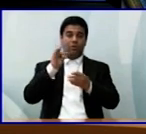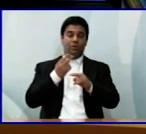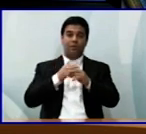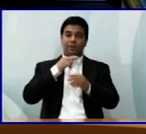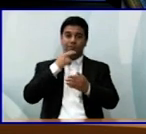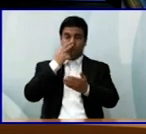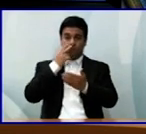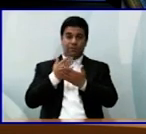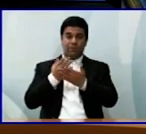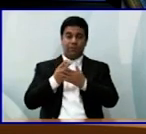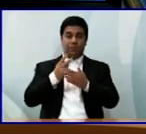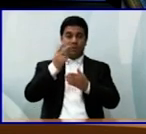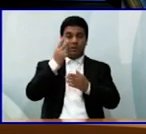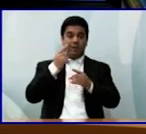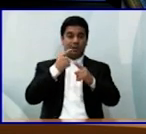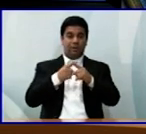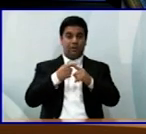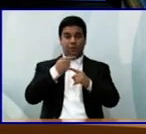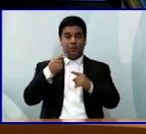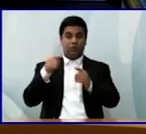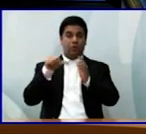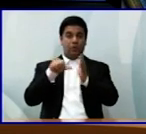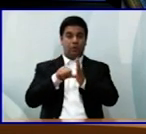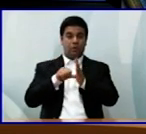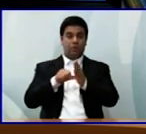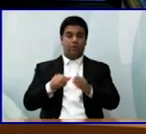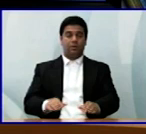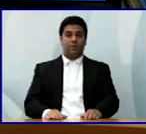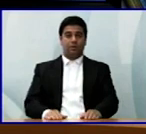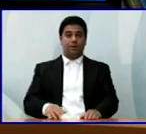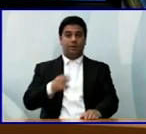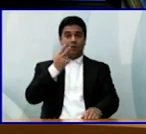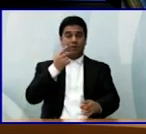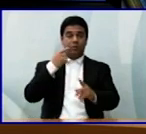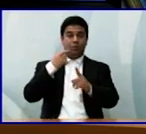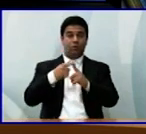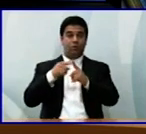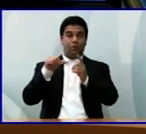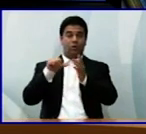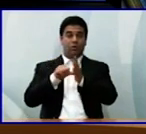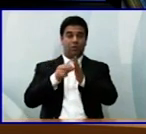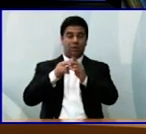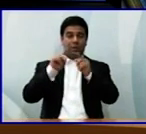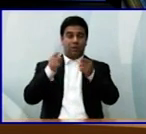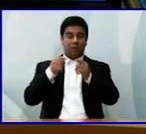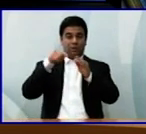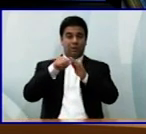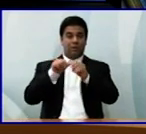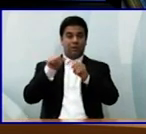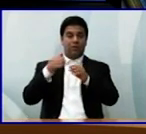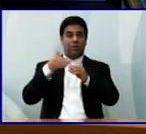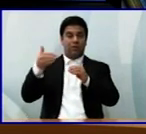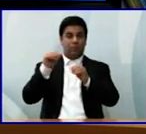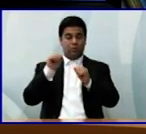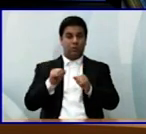narsaga e'tibor bering. 2x minus 6, qarang. 2x plus 6 ni 2 ni qavsdan tashqariga chiqarib yuborish